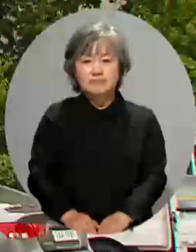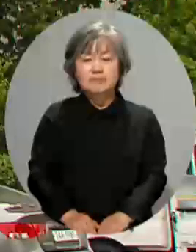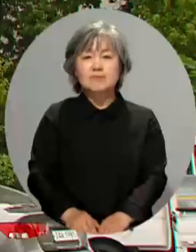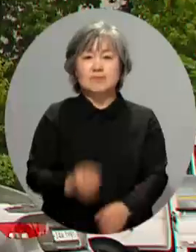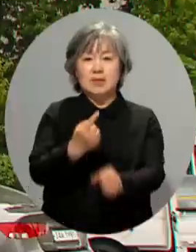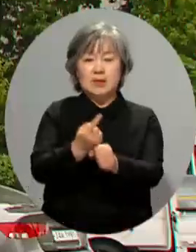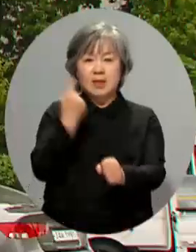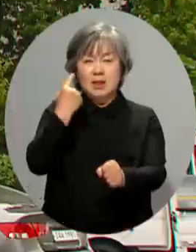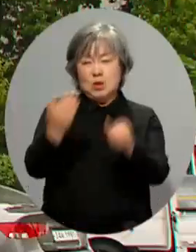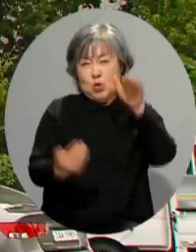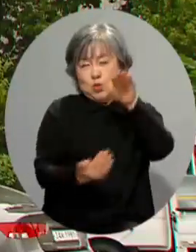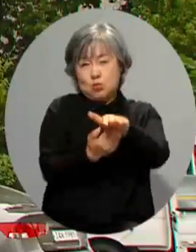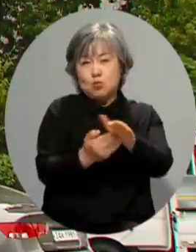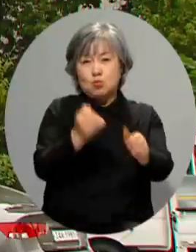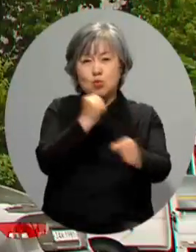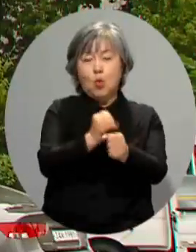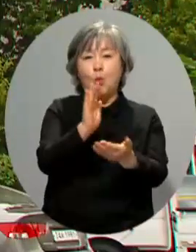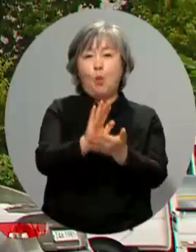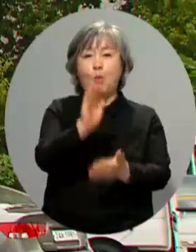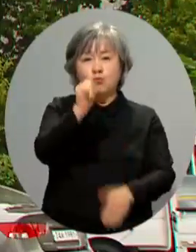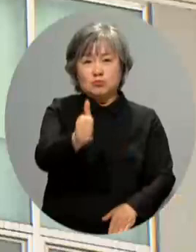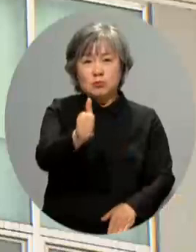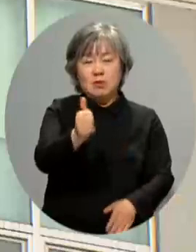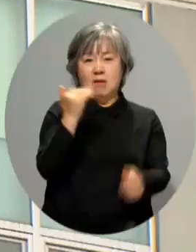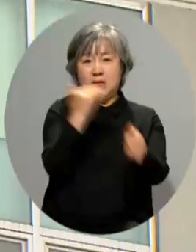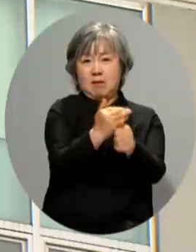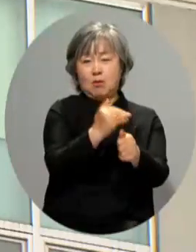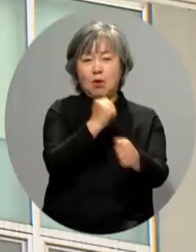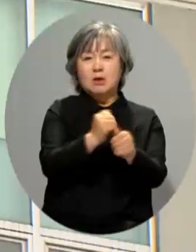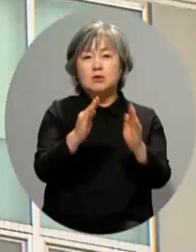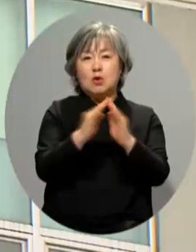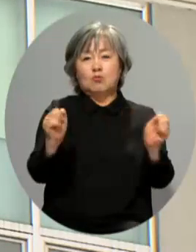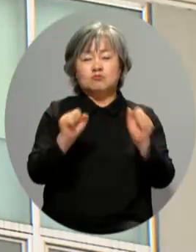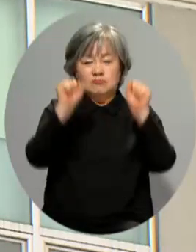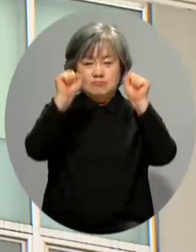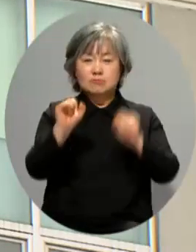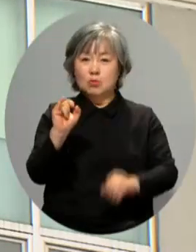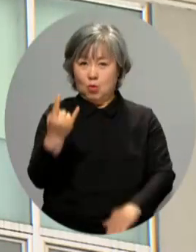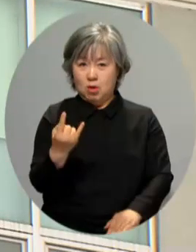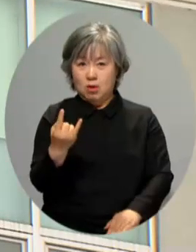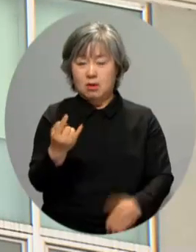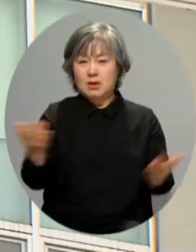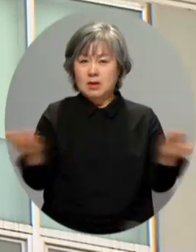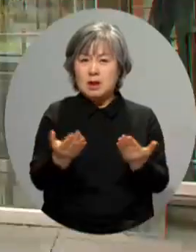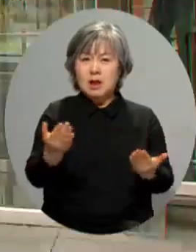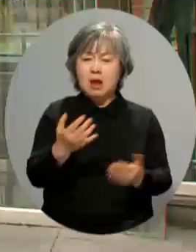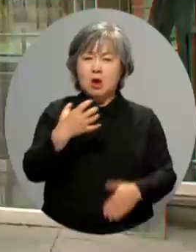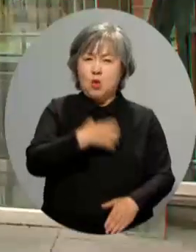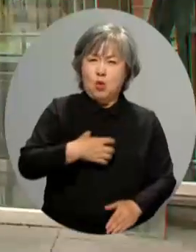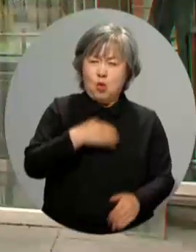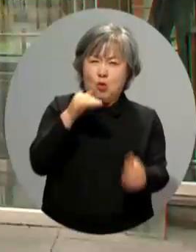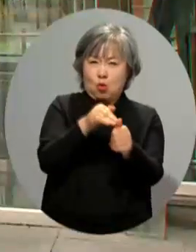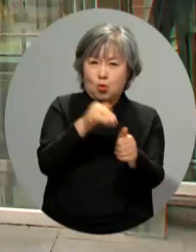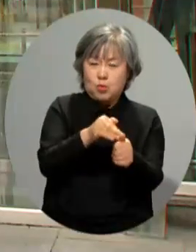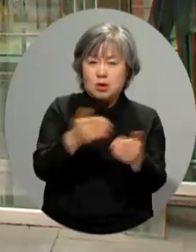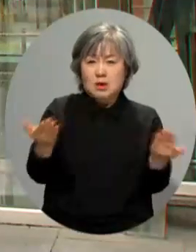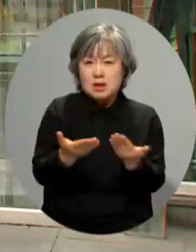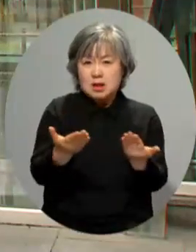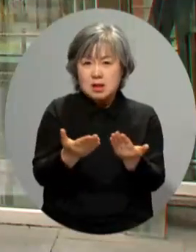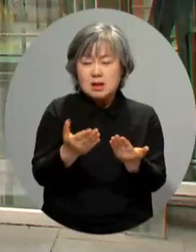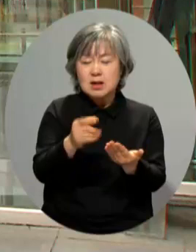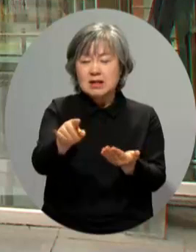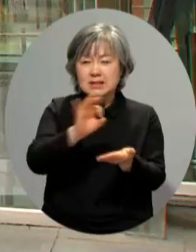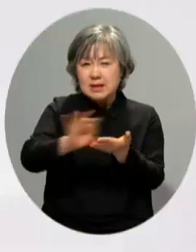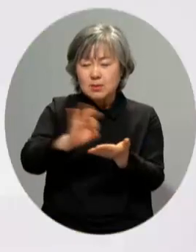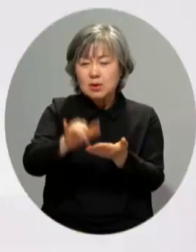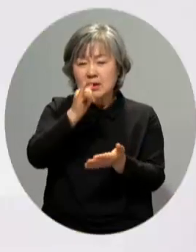지난해 최고위급에 해당하는 본부장급 직원을 해고한 전북체육회. 직장 내 괴롭힘과 잘못된 업무 추진비 집행이